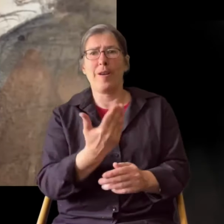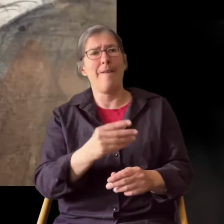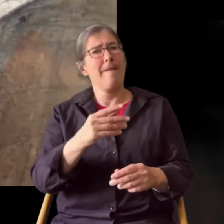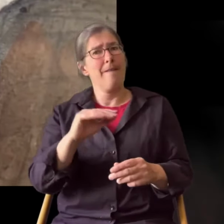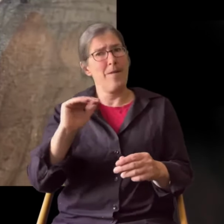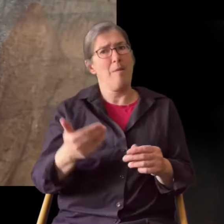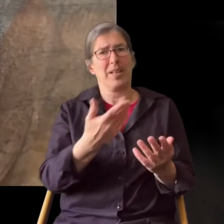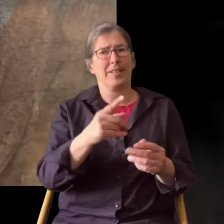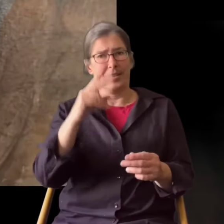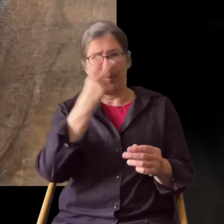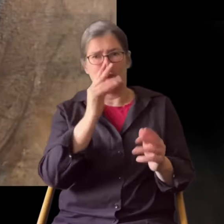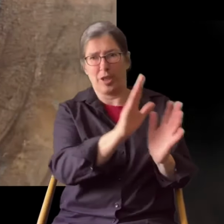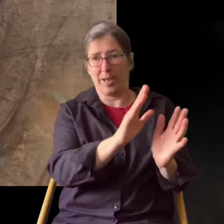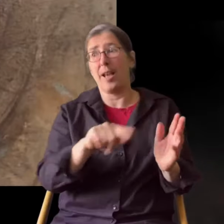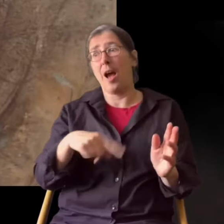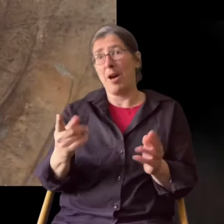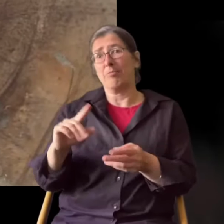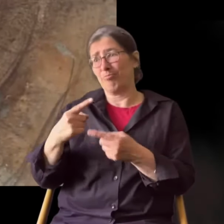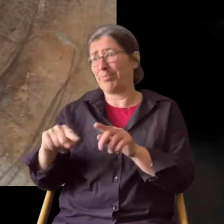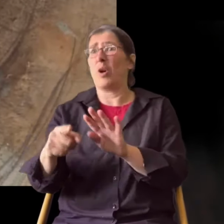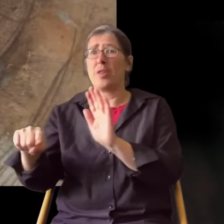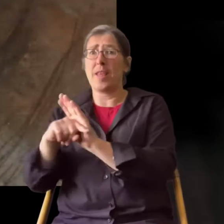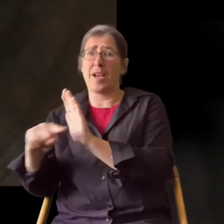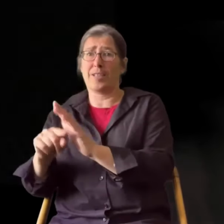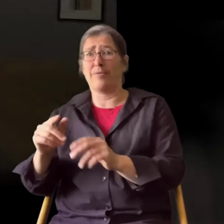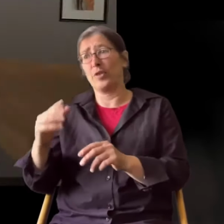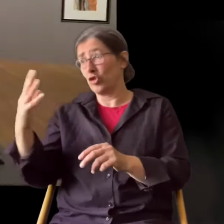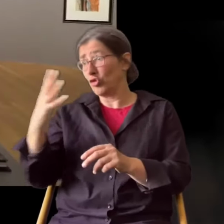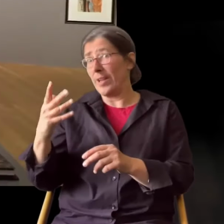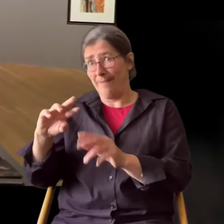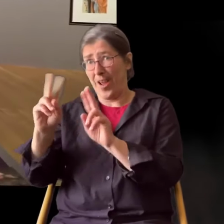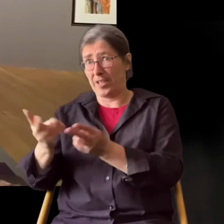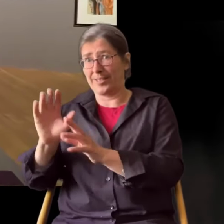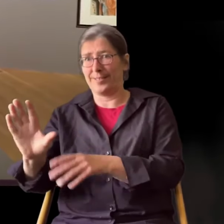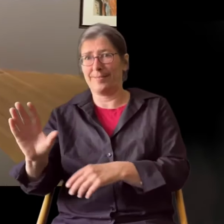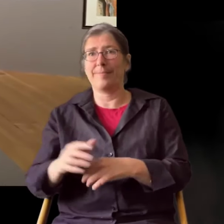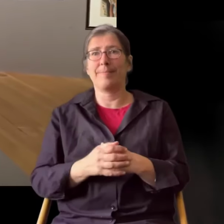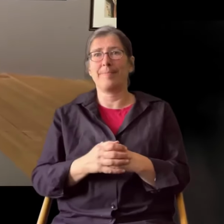Selbstverständnis. Aber auch die Schattenseiten der Scheinwelt.